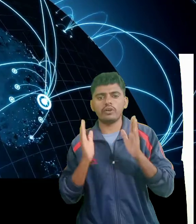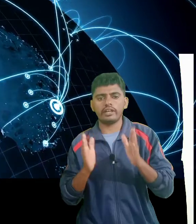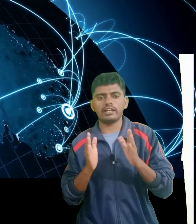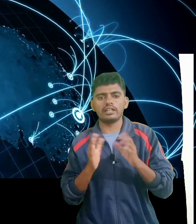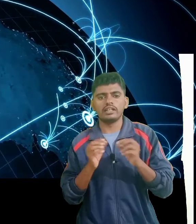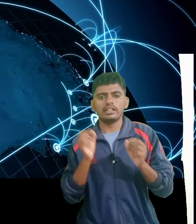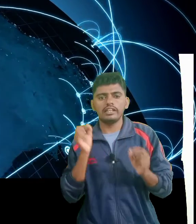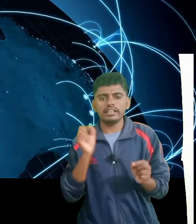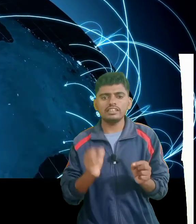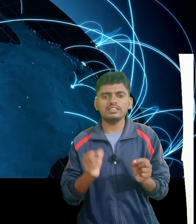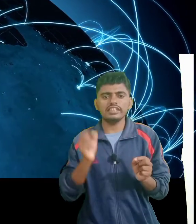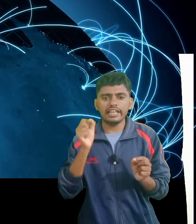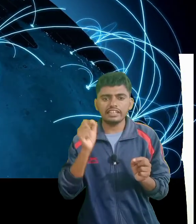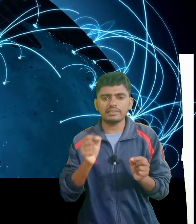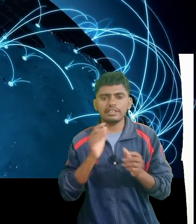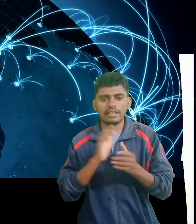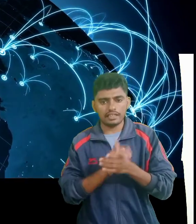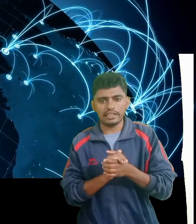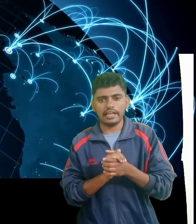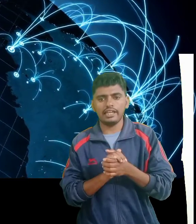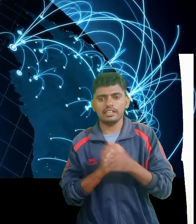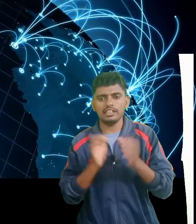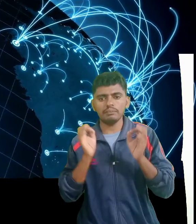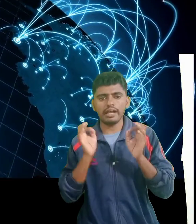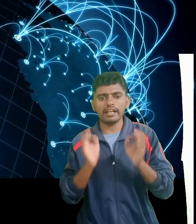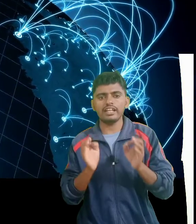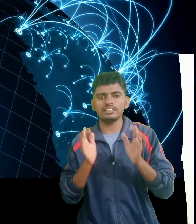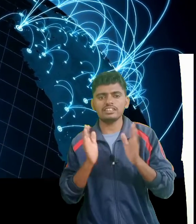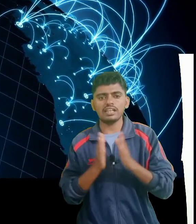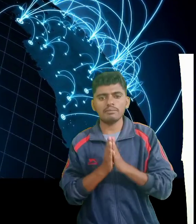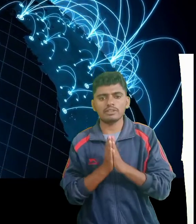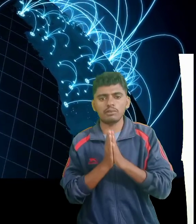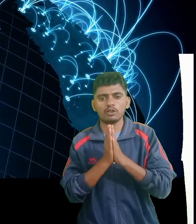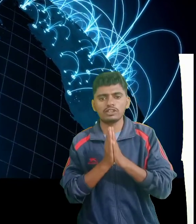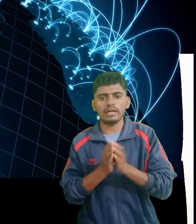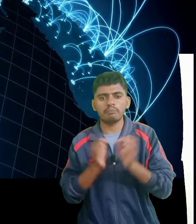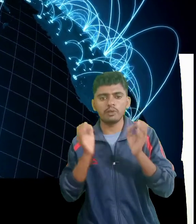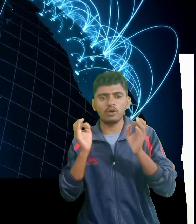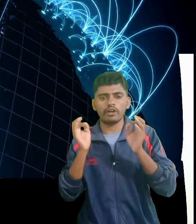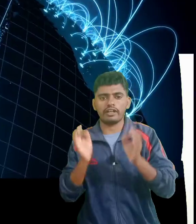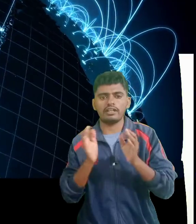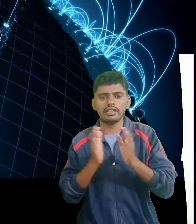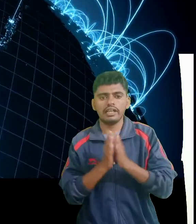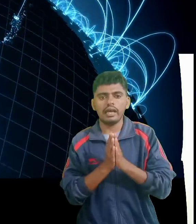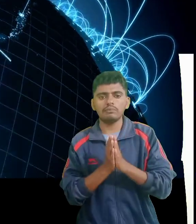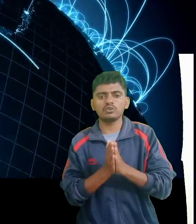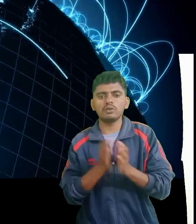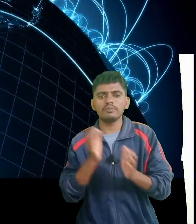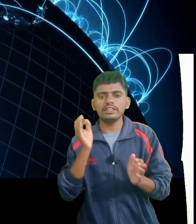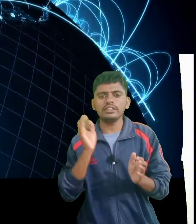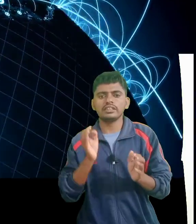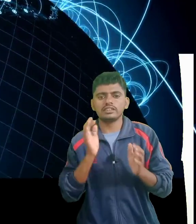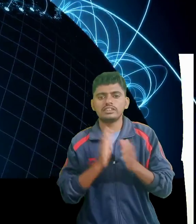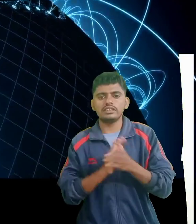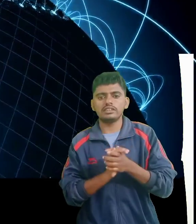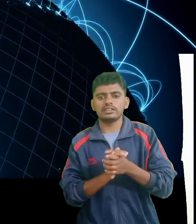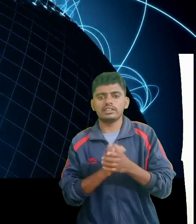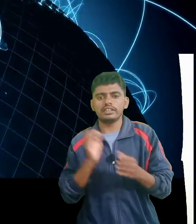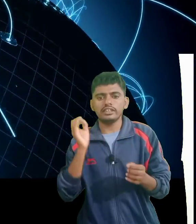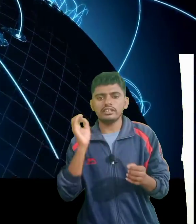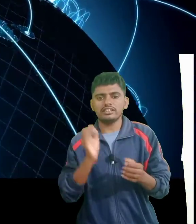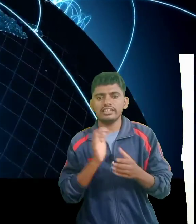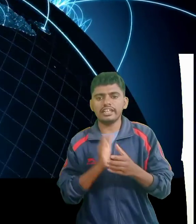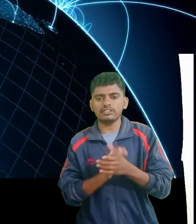है बिलो रेड, लैटिन से यह शब्द आता है इंफ्रारेड, जिसका मतलब होता है बिलो रेड। अब जो भी